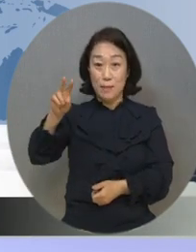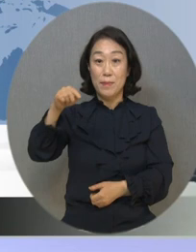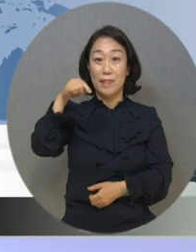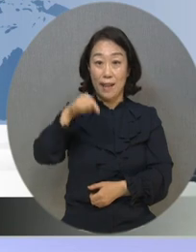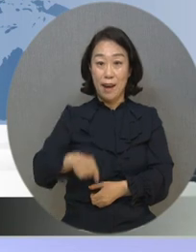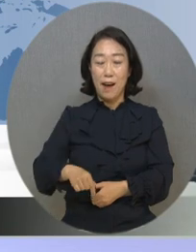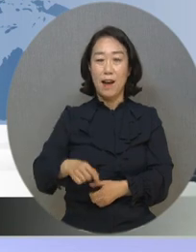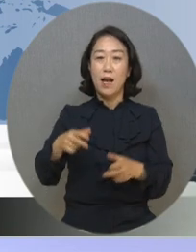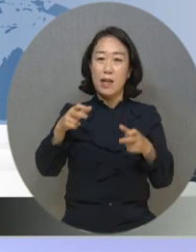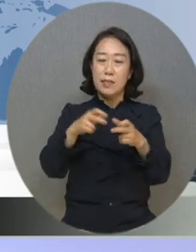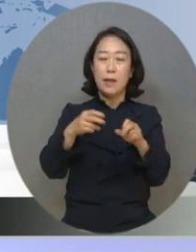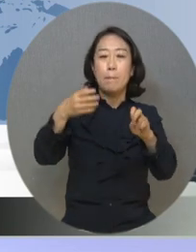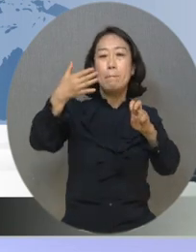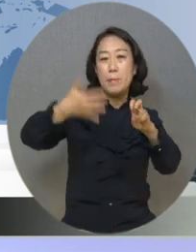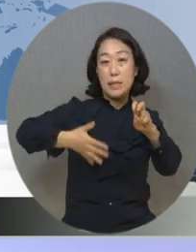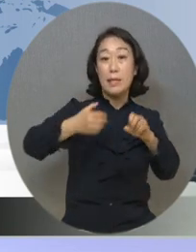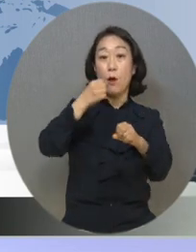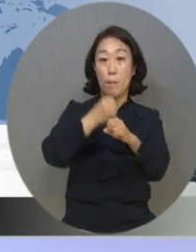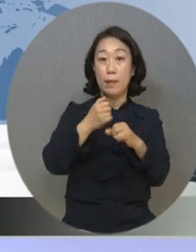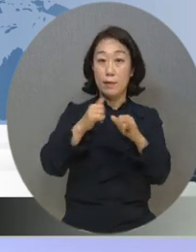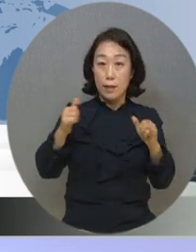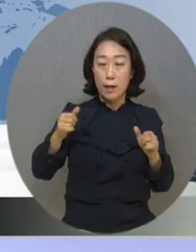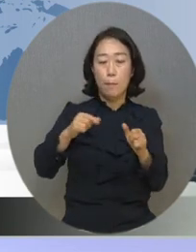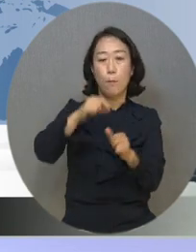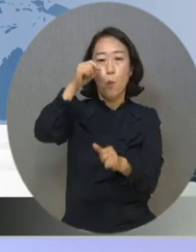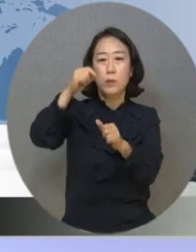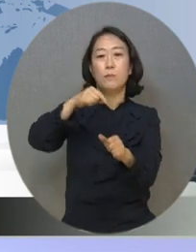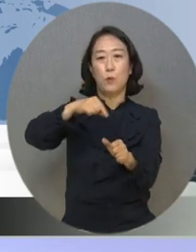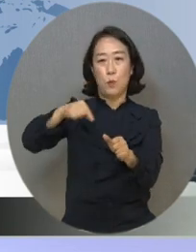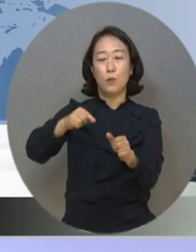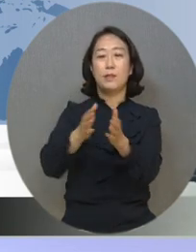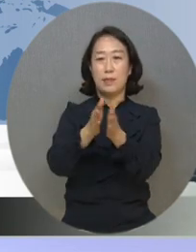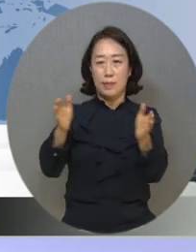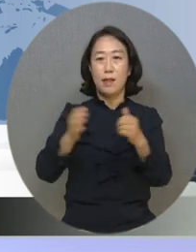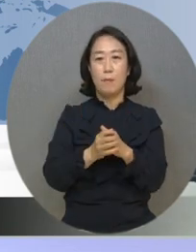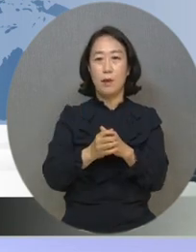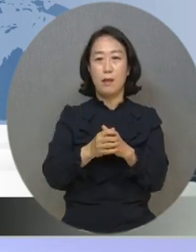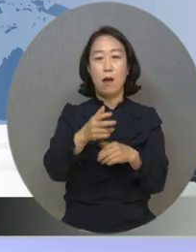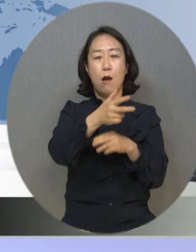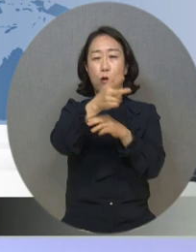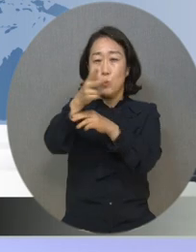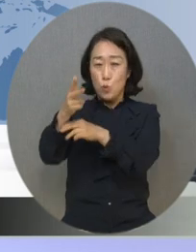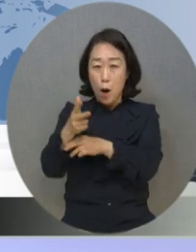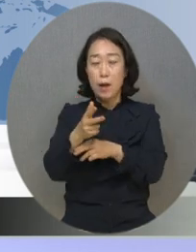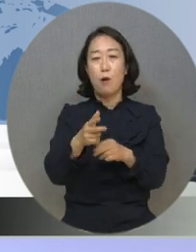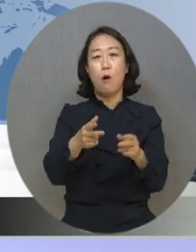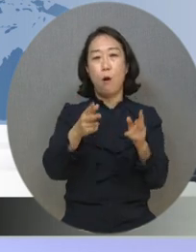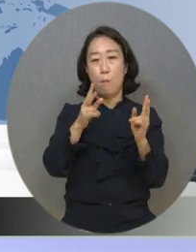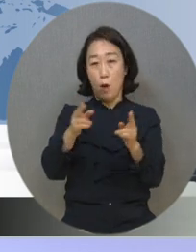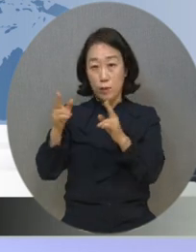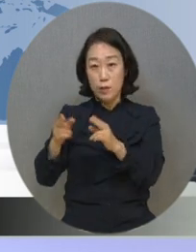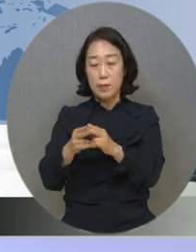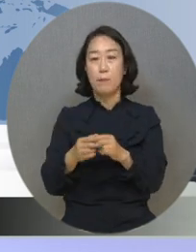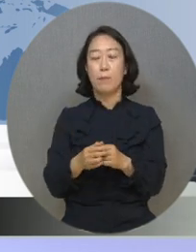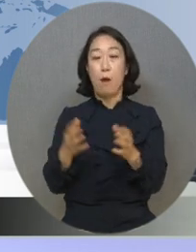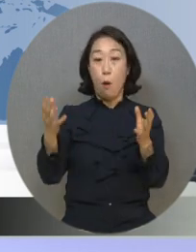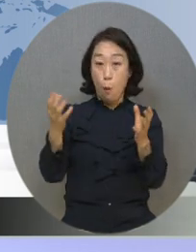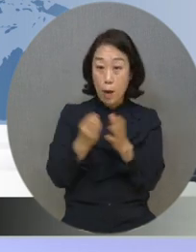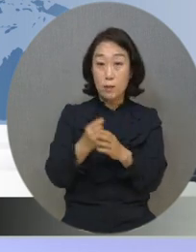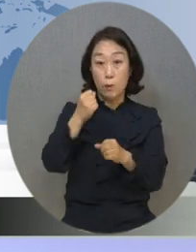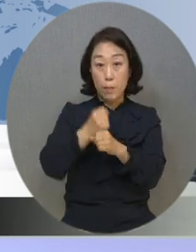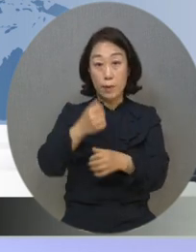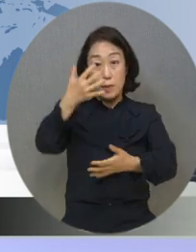tv가 장애인 미디어 크리에이터 교육생을 모집합니다 영상 촬영부터 편집 교육은 물론 완성된